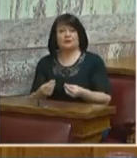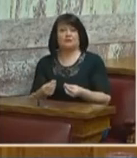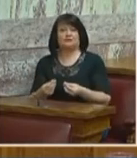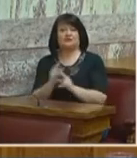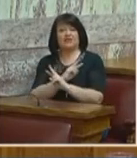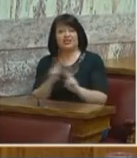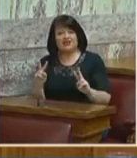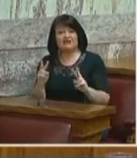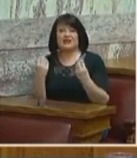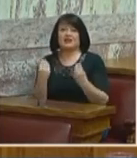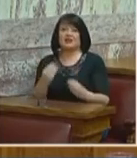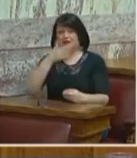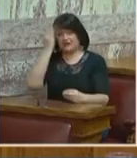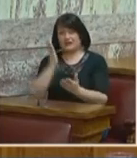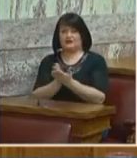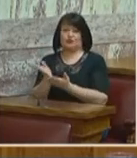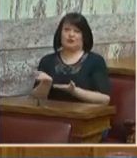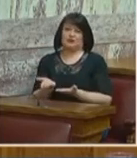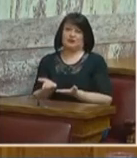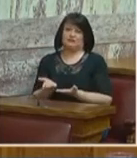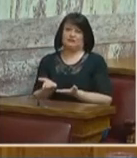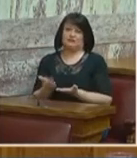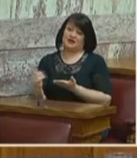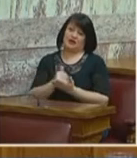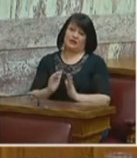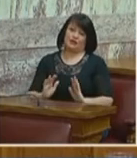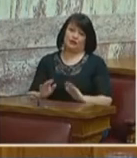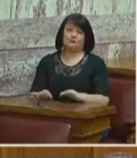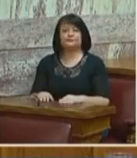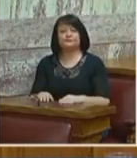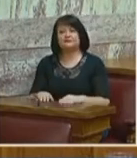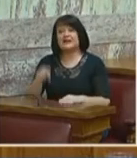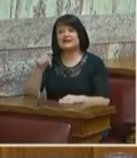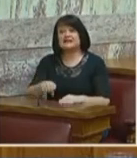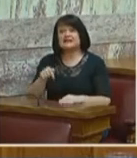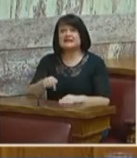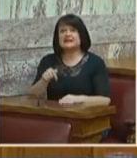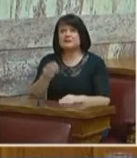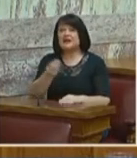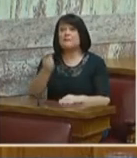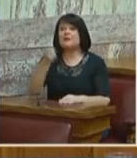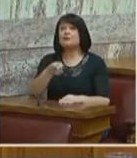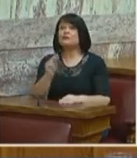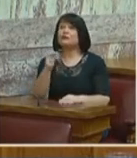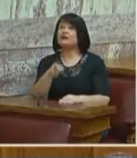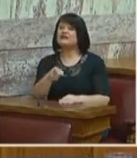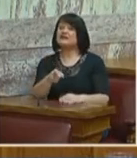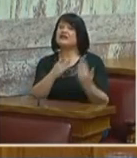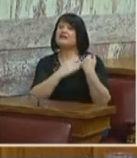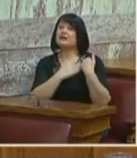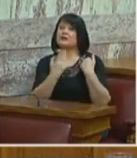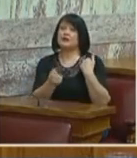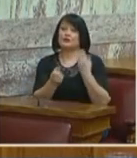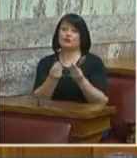διαφάνεια και εντιμότητα. Η ευθύνη της σημερινής πλειοψηφίας είναι καθοριστική σημασίας για την ποιότητα